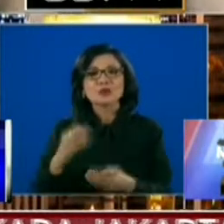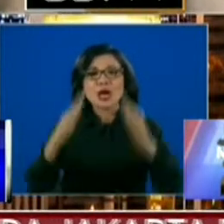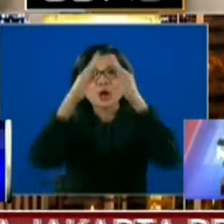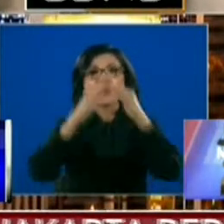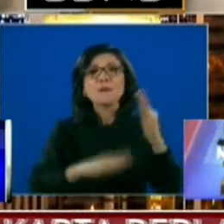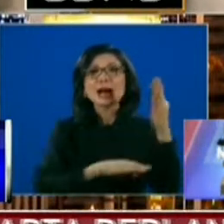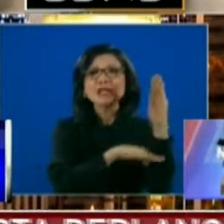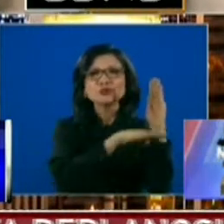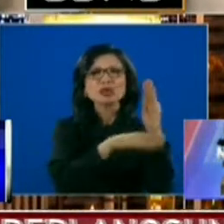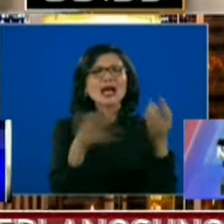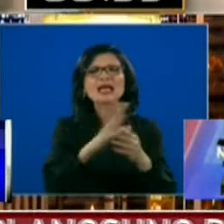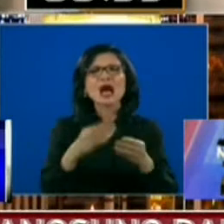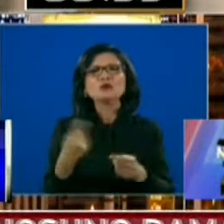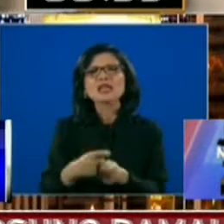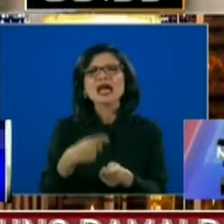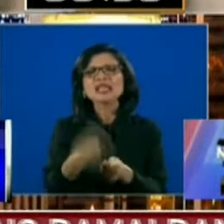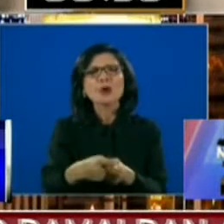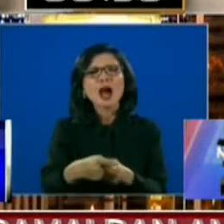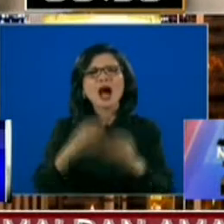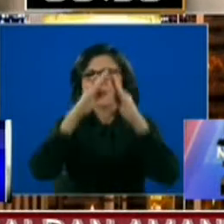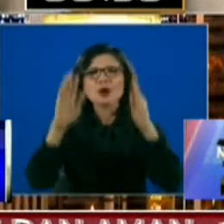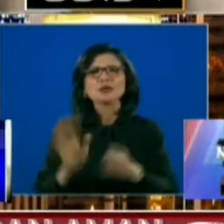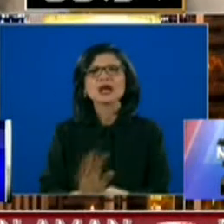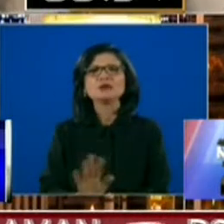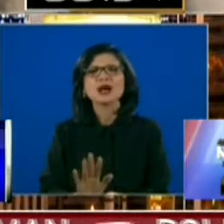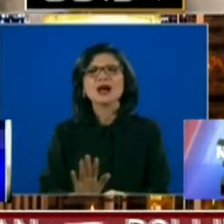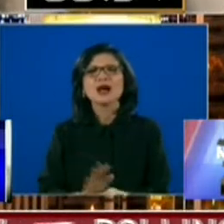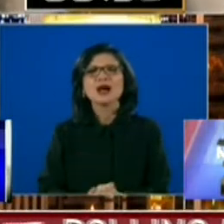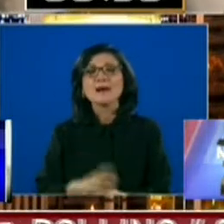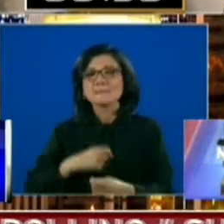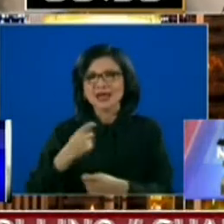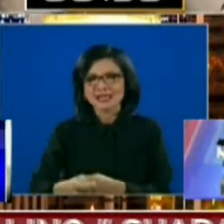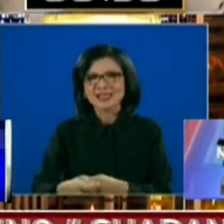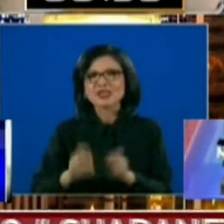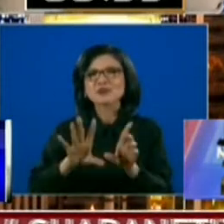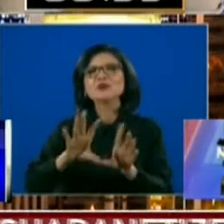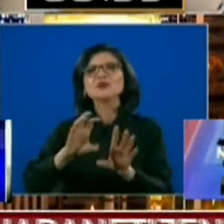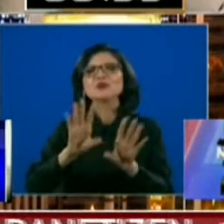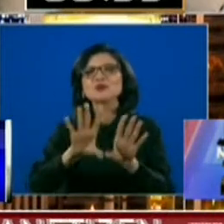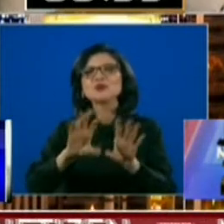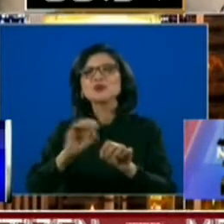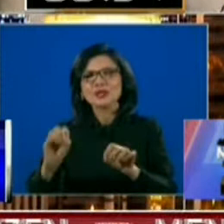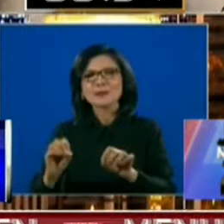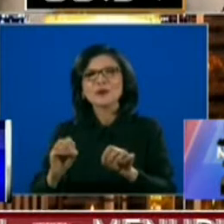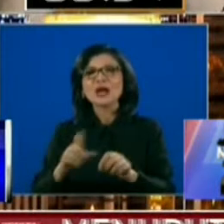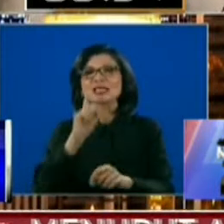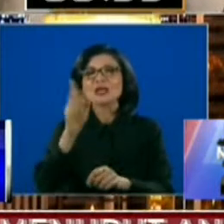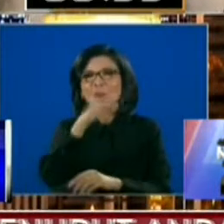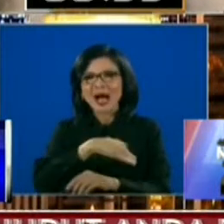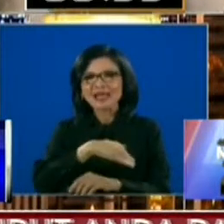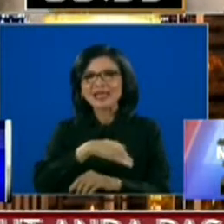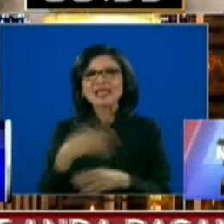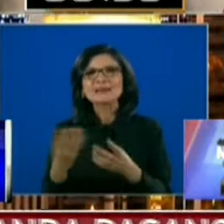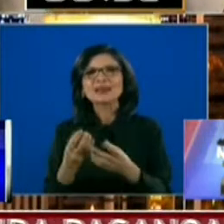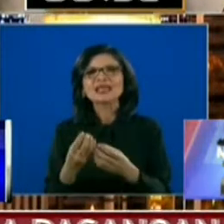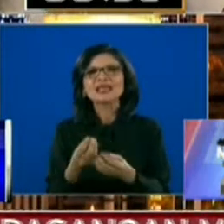susun, nggak usah sewa. Hanya bayar 5.000 sampai 10.000 per hari sebagai iuran gotong royong.